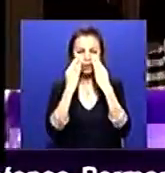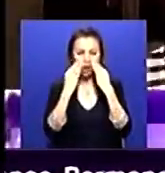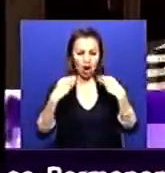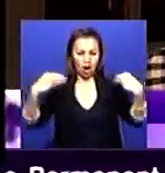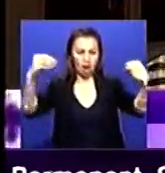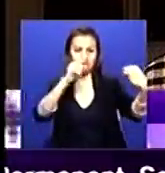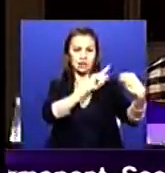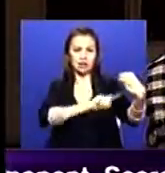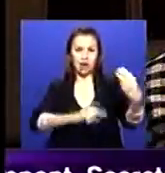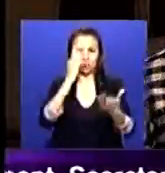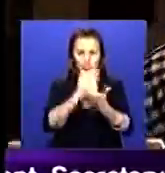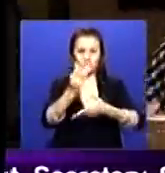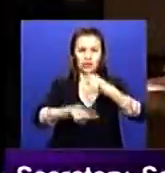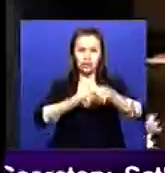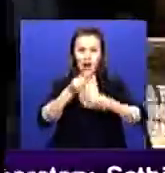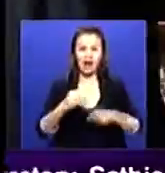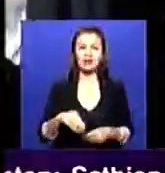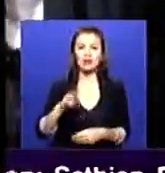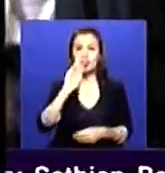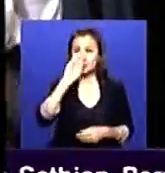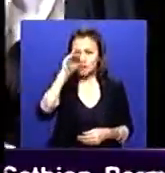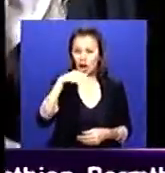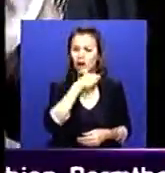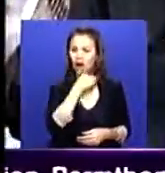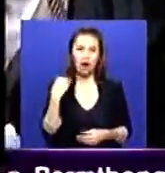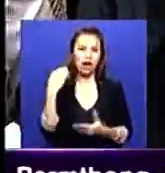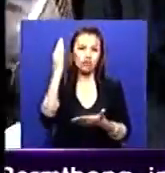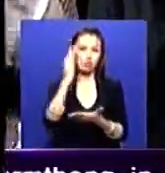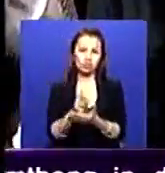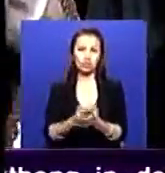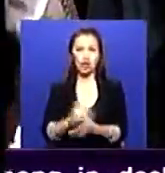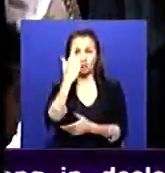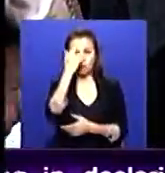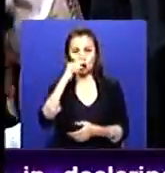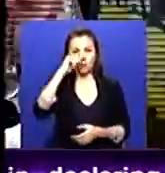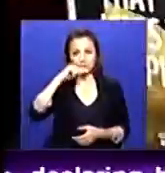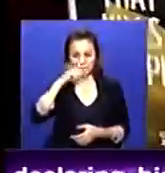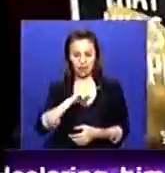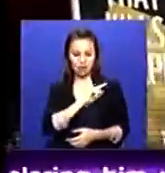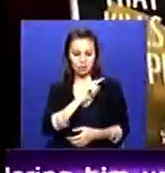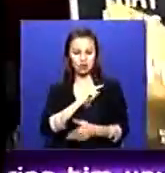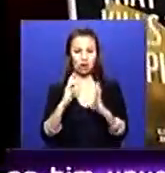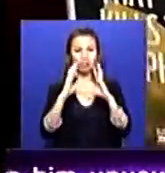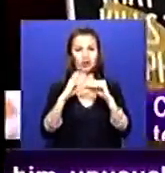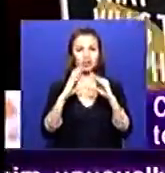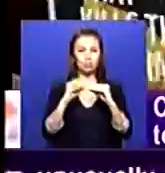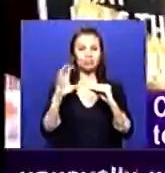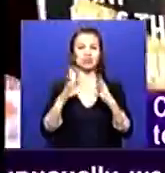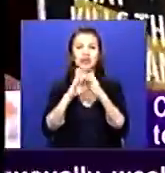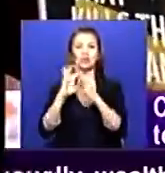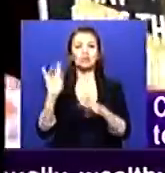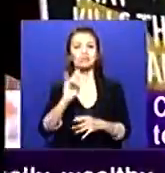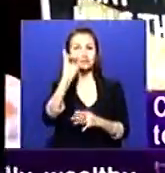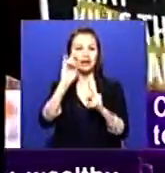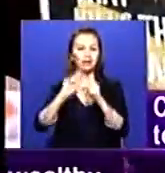ต่อนางสาวยิ่งลักษณ์ชินวัตรนายกรัฐมนตรีในโอกาสที่ไทยจะเป็นเจ้าภาพจัดการประชุมไซเตสครั้งที่16ในวัน